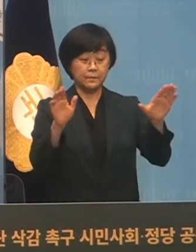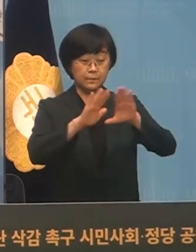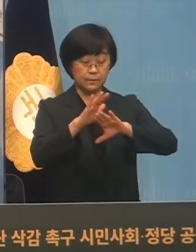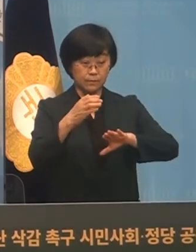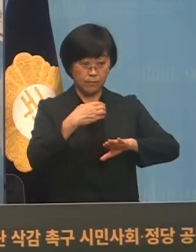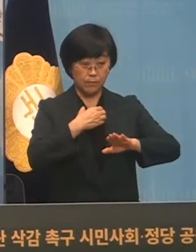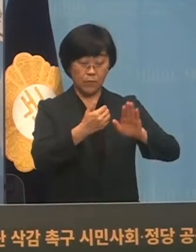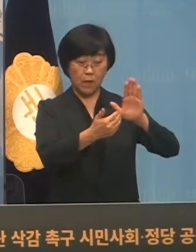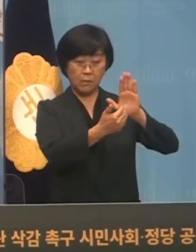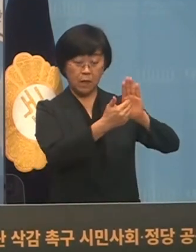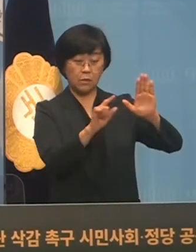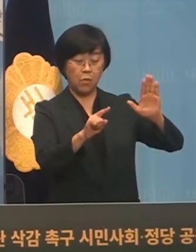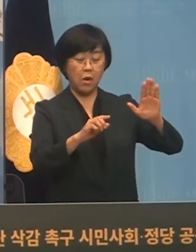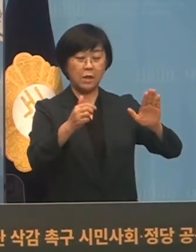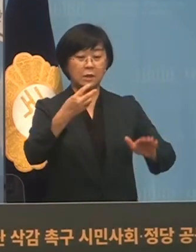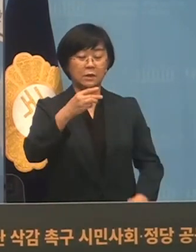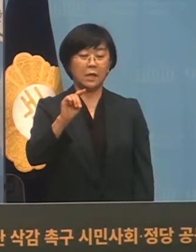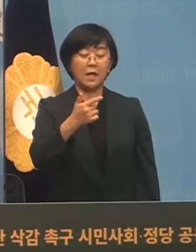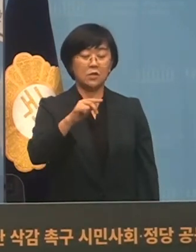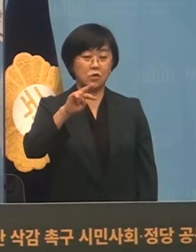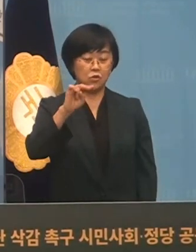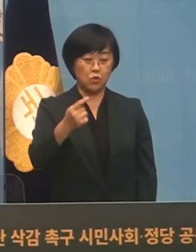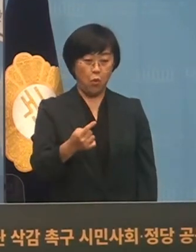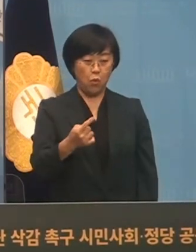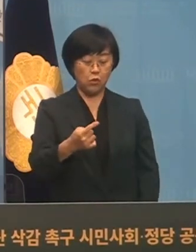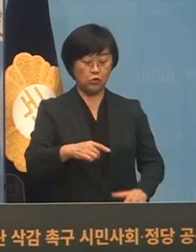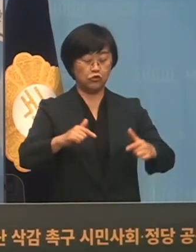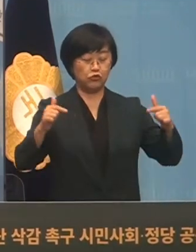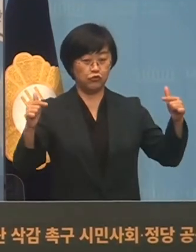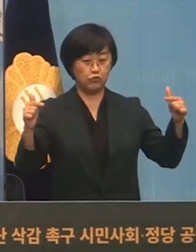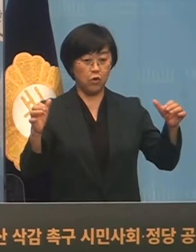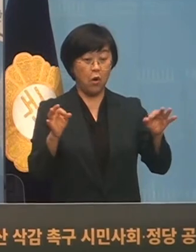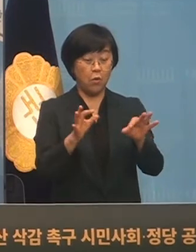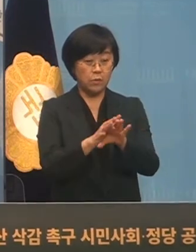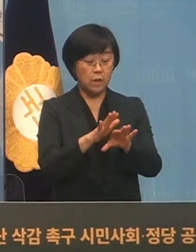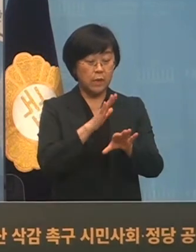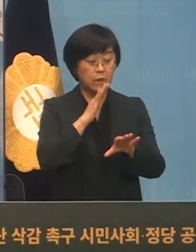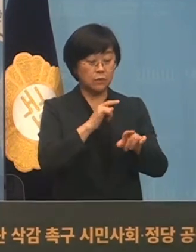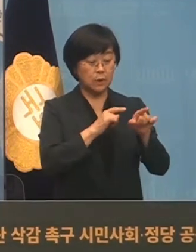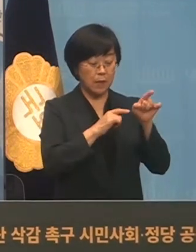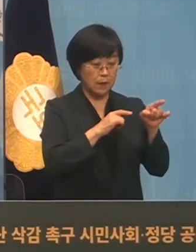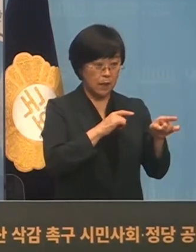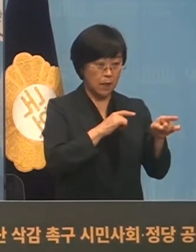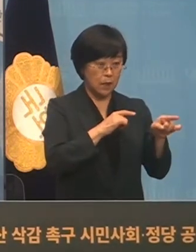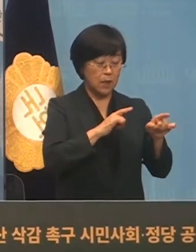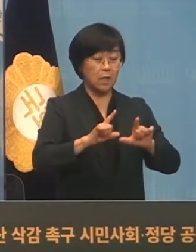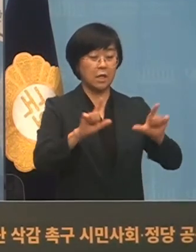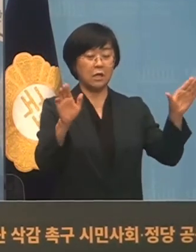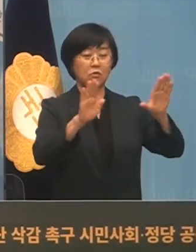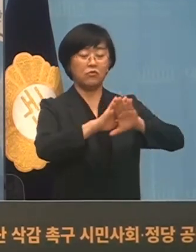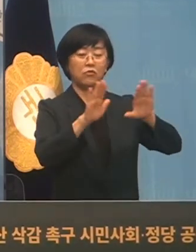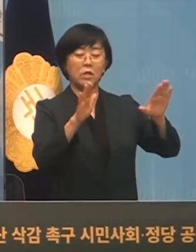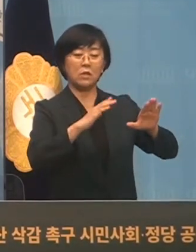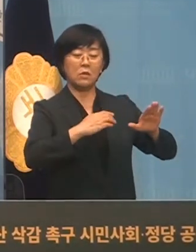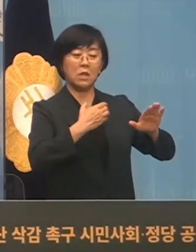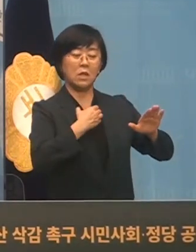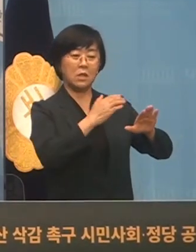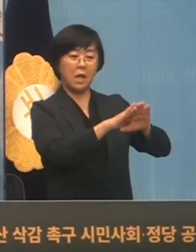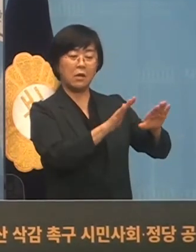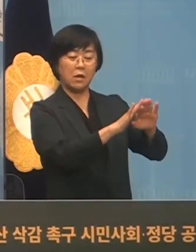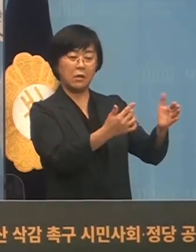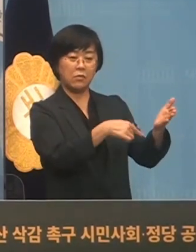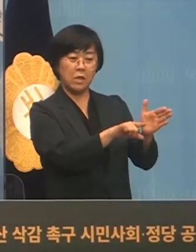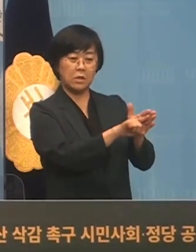기후위기를 막는다는 것은 탄소 감축을 한 축에서 해야 된다고 하면 다른 한 축은 기후위기를 대응하는